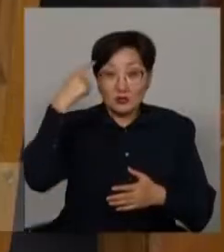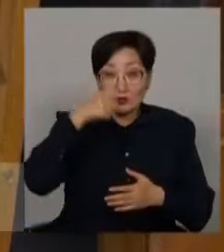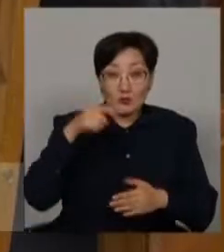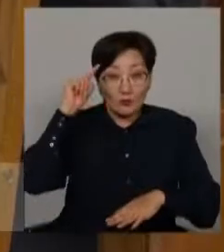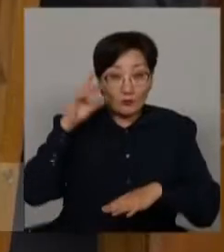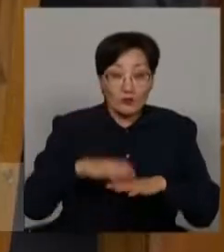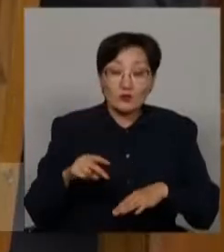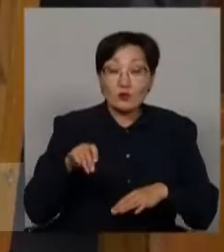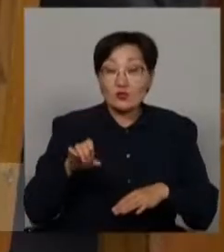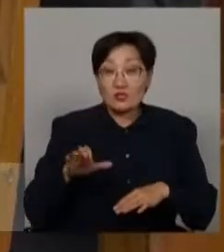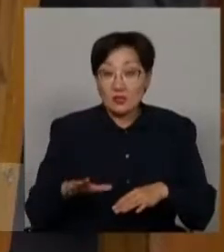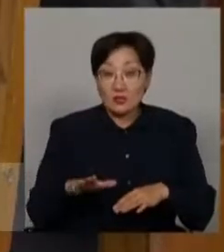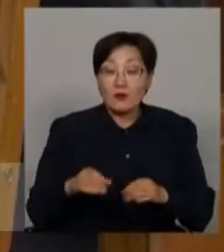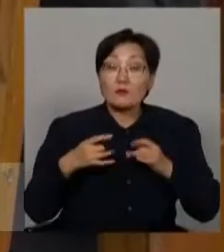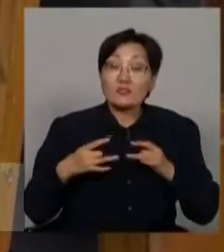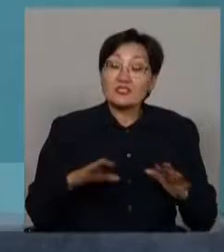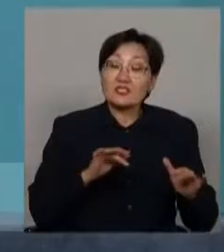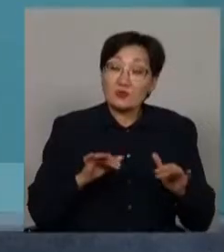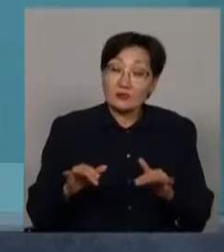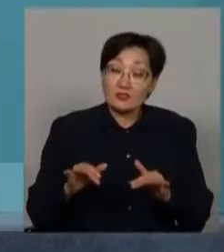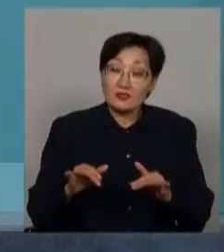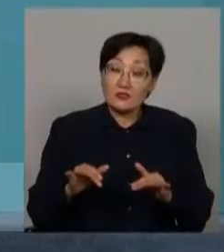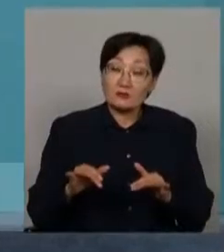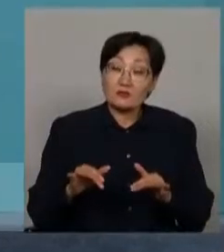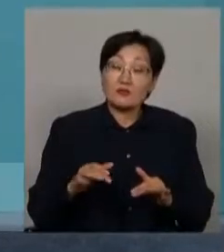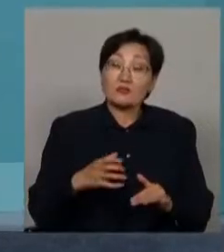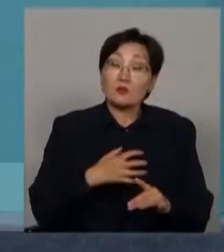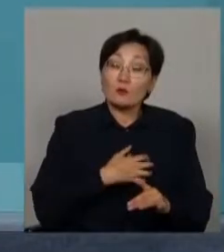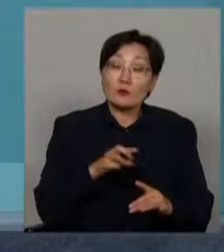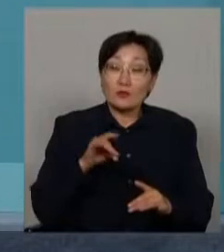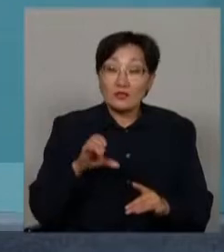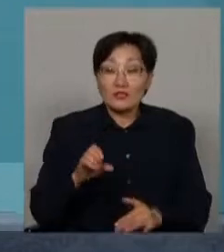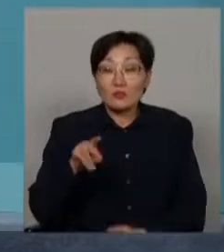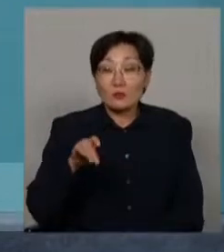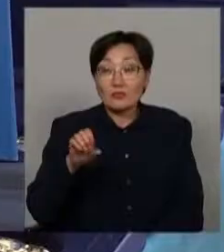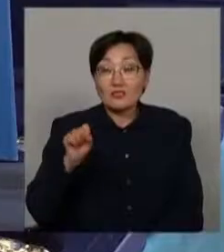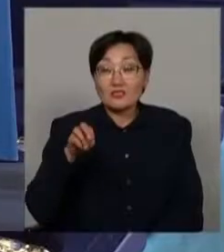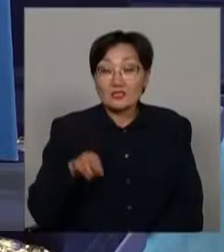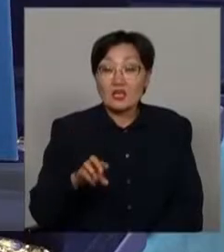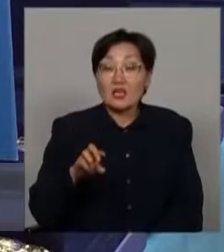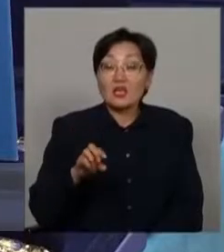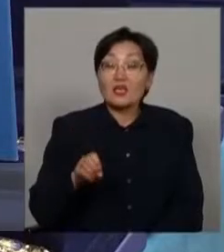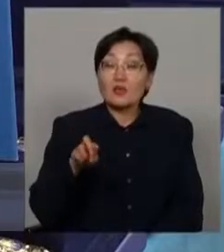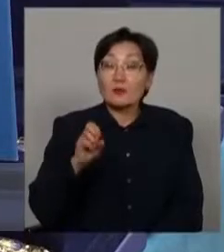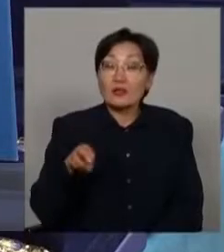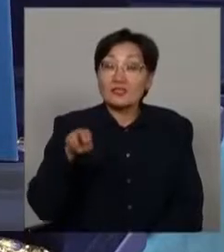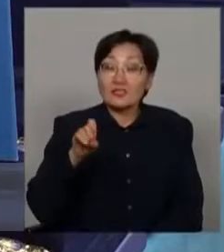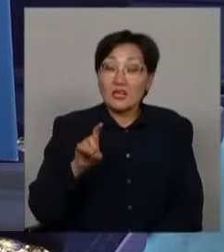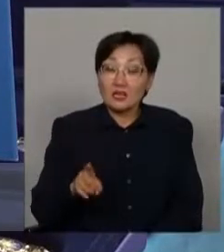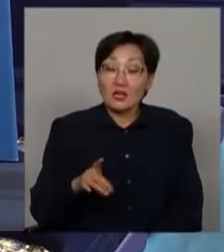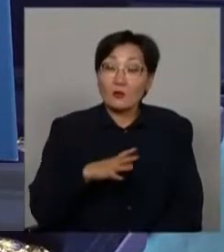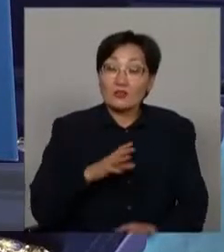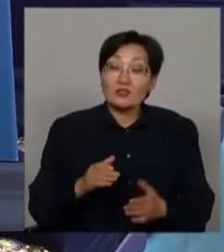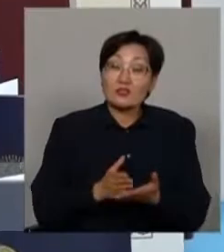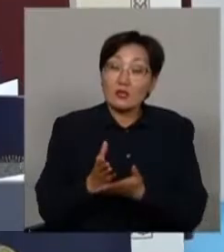города Ерболат Досаев. На торжественной орденами Барыс, Парасат, Курмет, Ембек Данкы и другими были отмечены